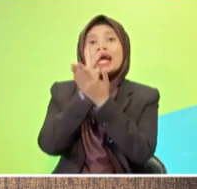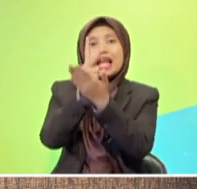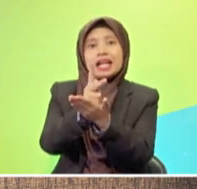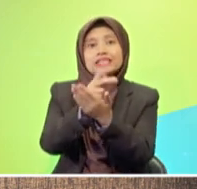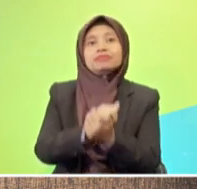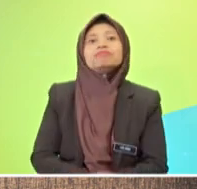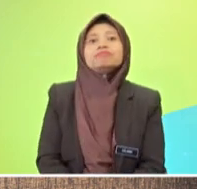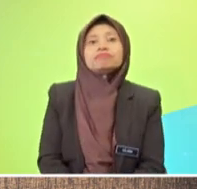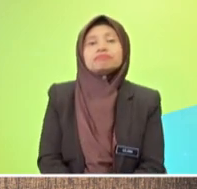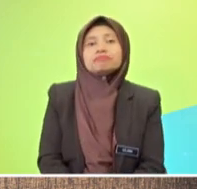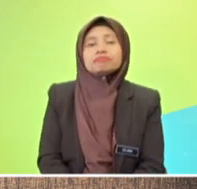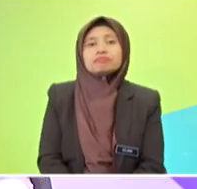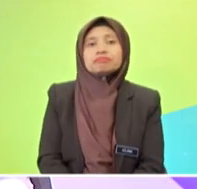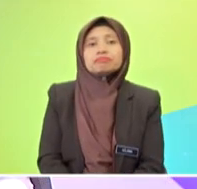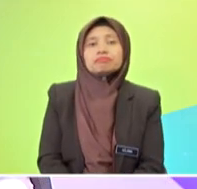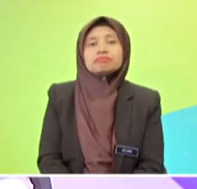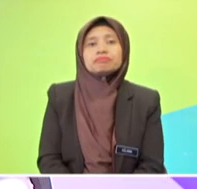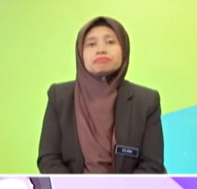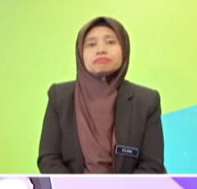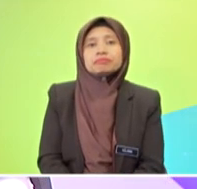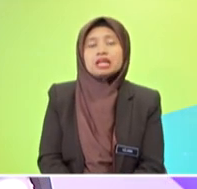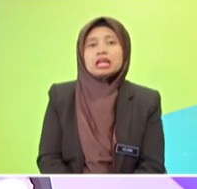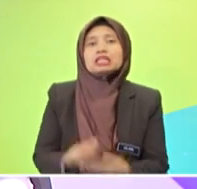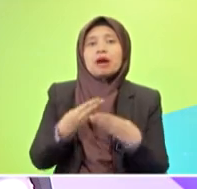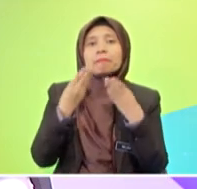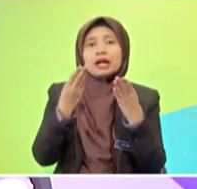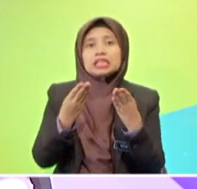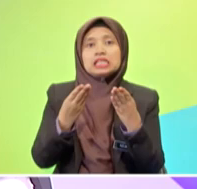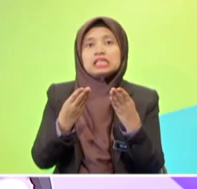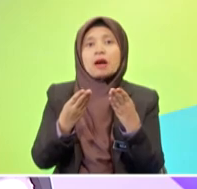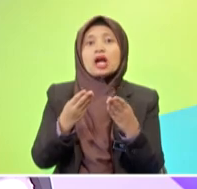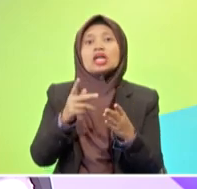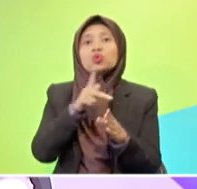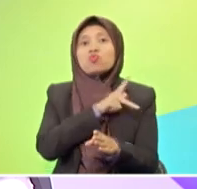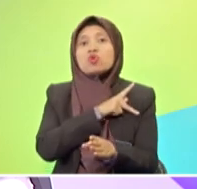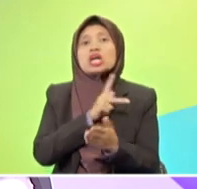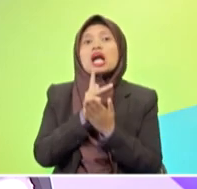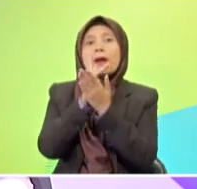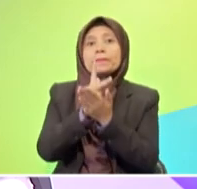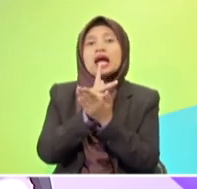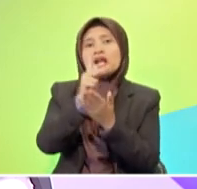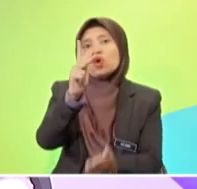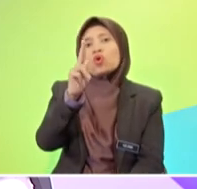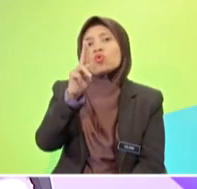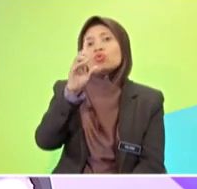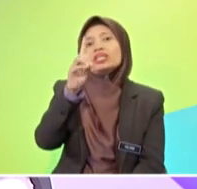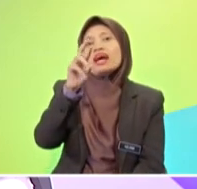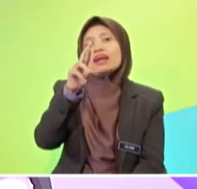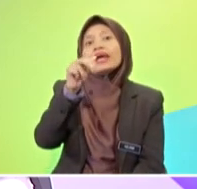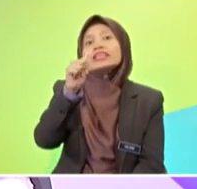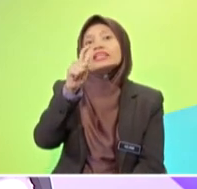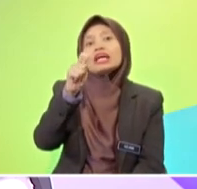jadi kita udah tahu bahwa yang memberi teka-teki ialah pemilik kapal aku drag nih maksudnya semua ini